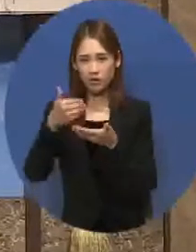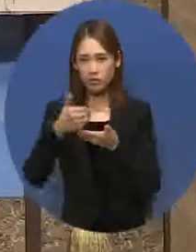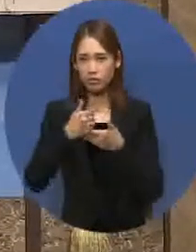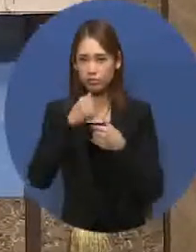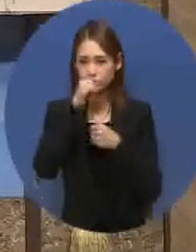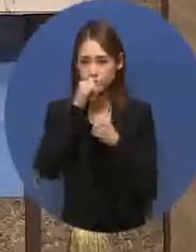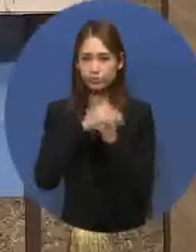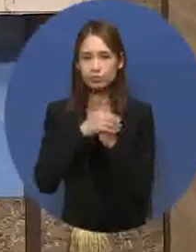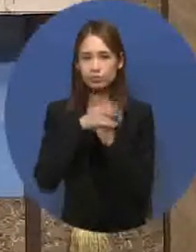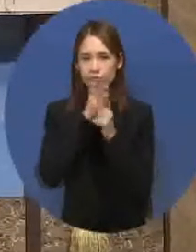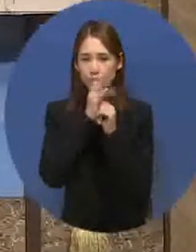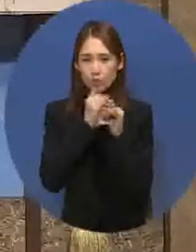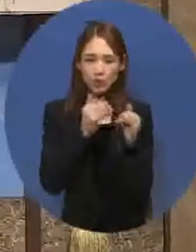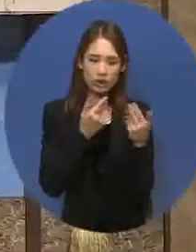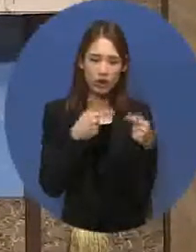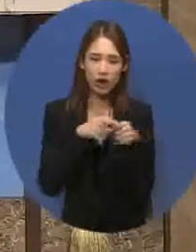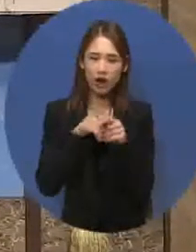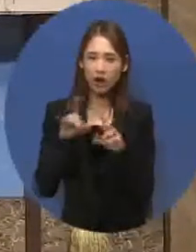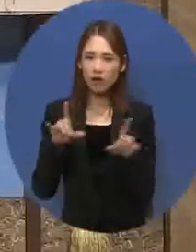요구도 나오고